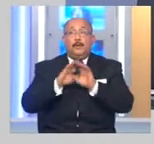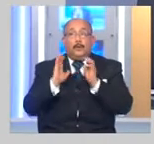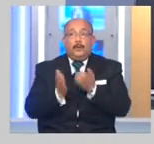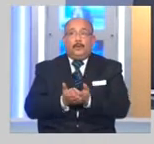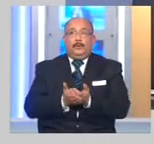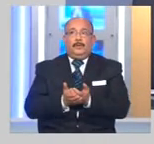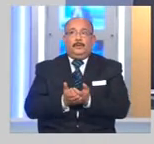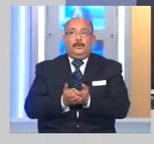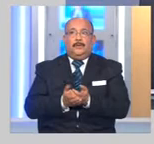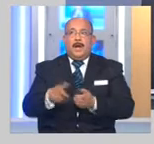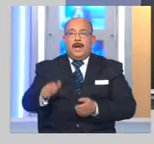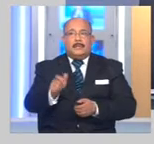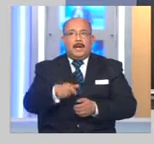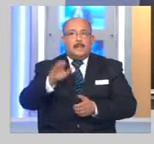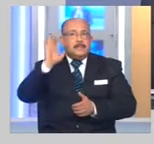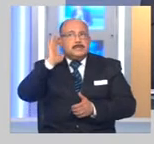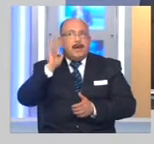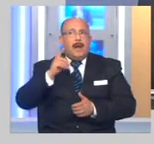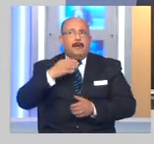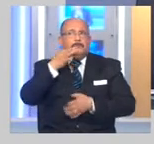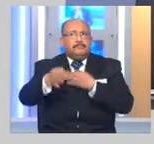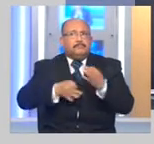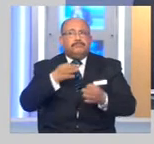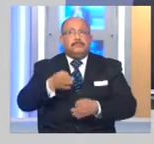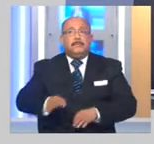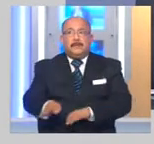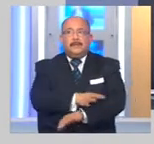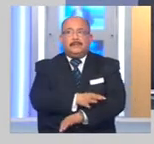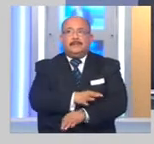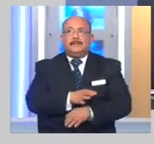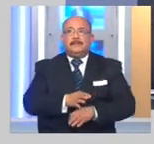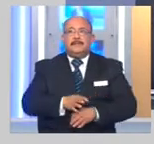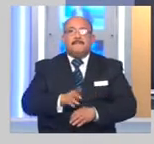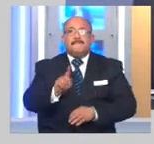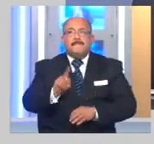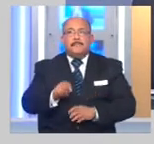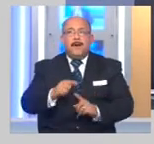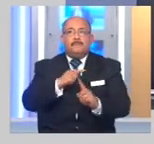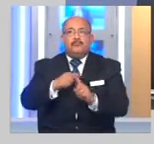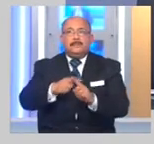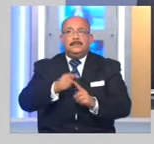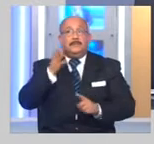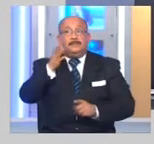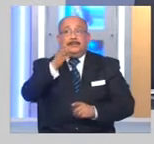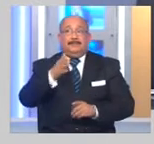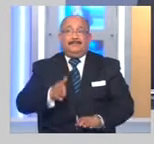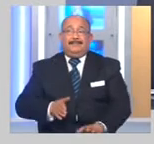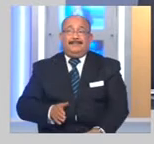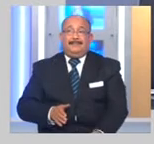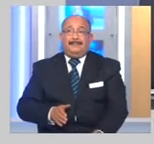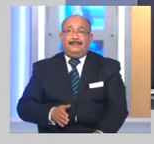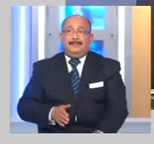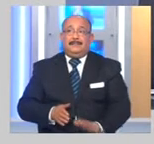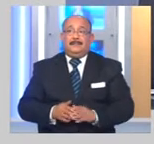أولى ينبوا ويستعملوا كل الوسائل القانونية اللي هي واضحة وثابتة، ينبوا عليهم بطريقة أولى، ينبوا عليهم بطريقة ثانية، رغم ذلك هم يواصلوا في